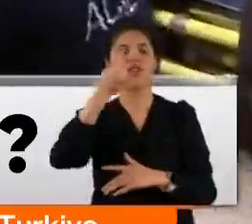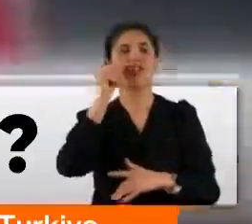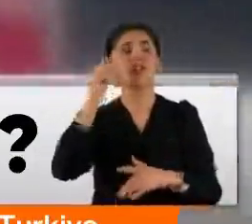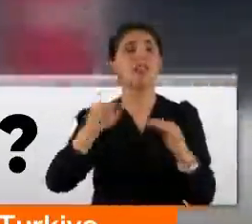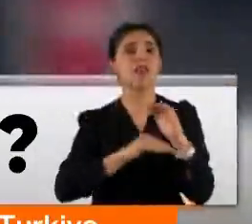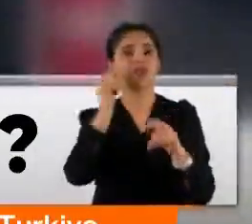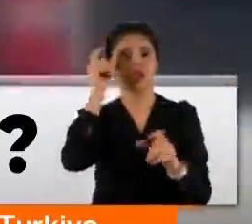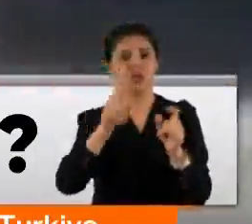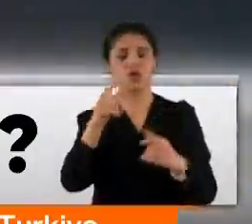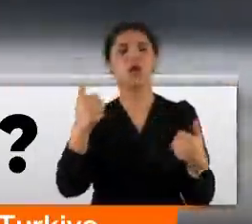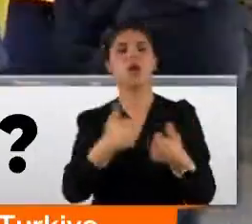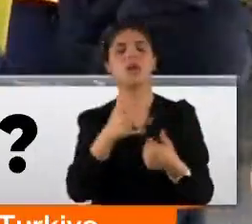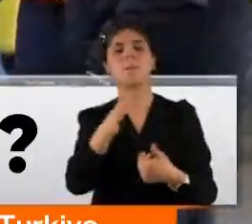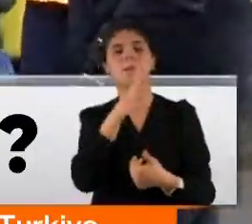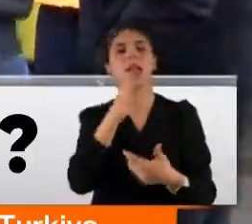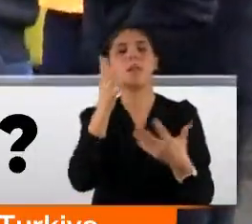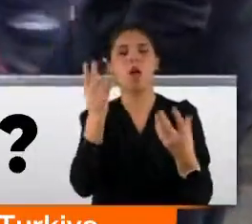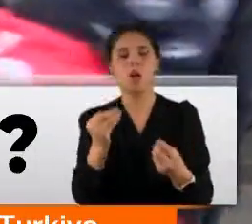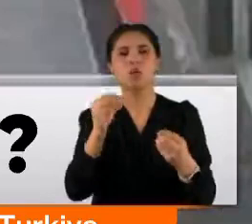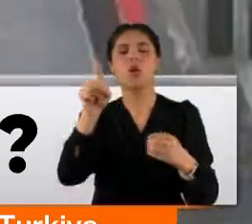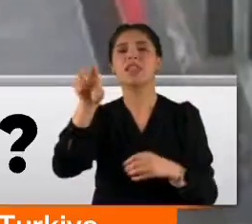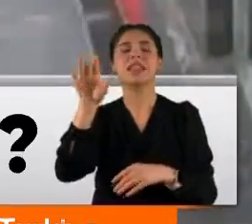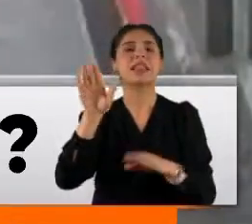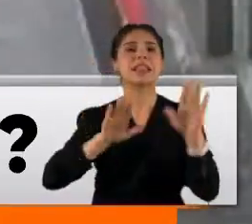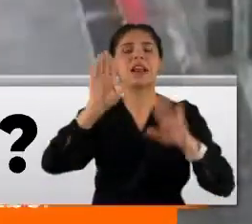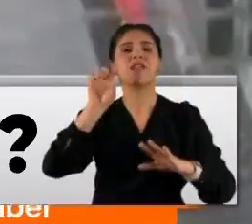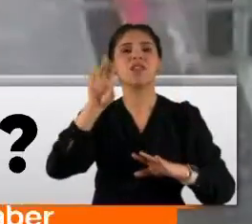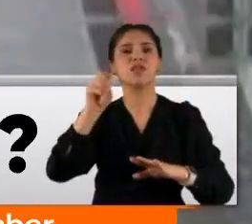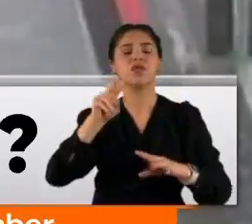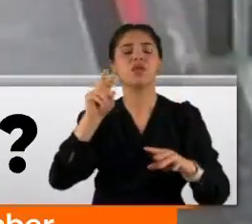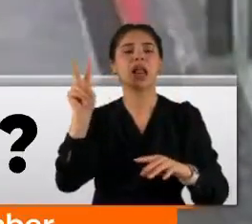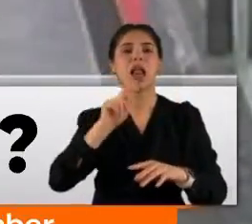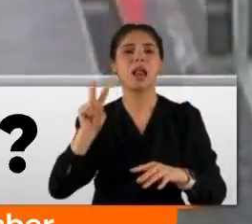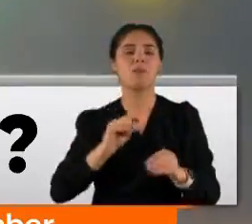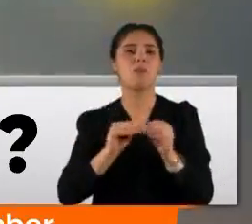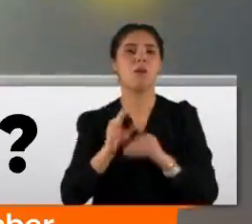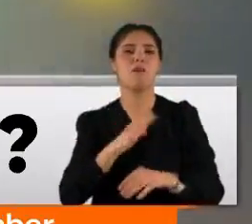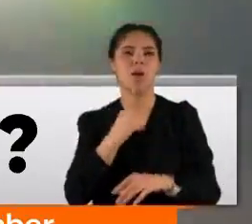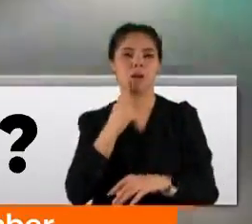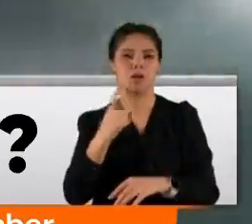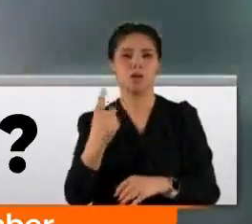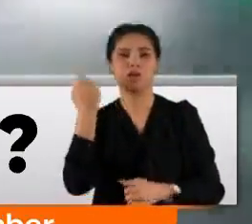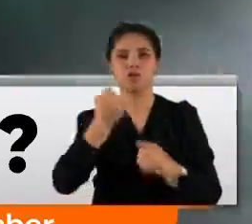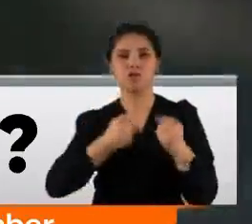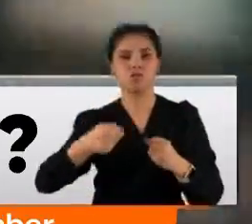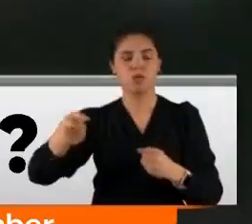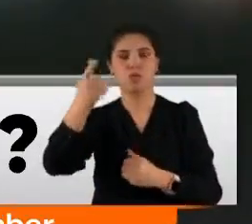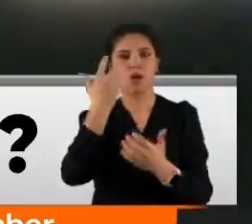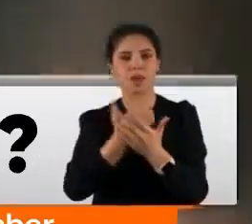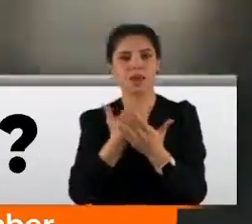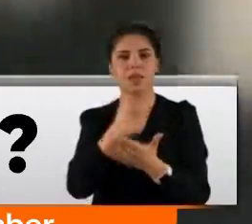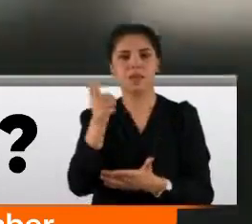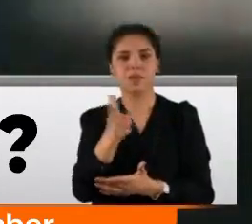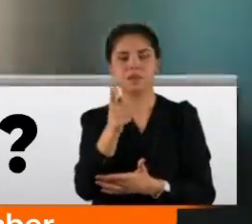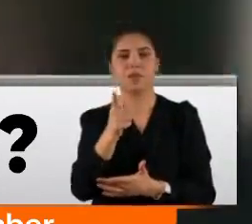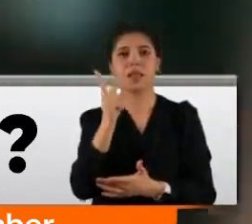göz göre göre yaşandığını, günlerdir trafik ışıklarında sinyalizasyon problemi olduğunu iddia etti. Sürücülerin kaydettiği görüntülerde